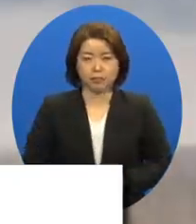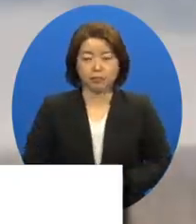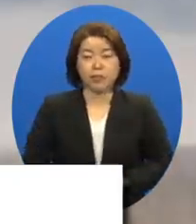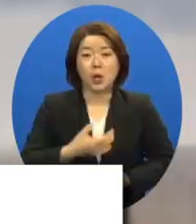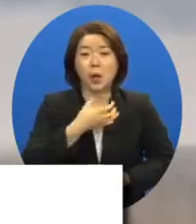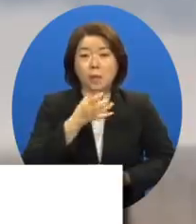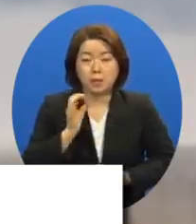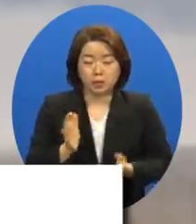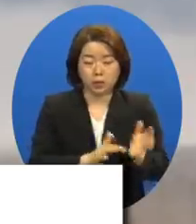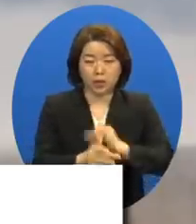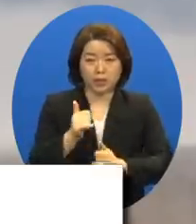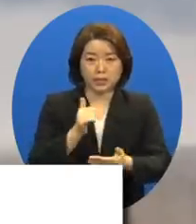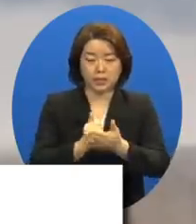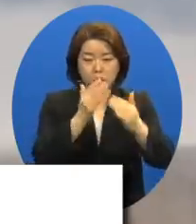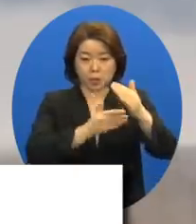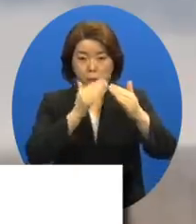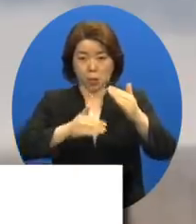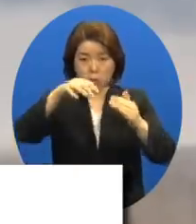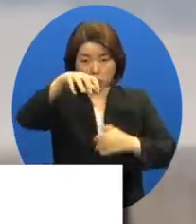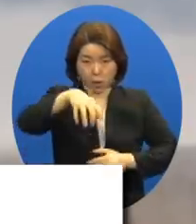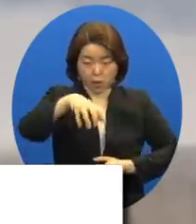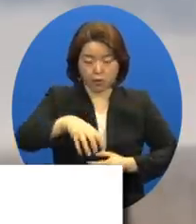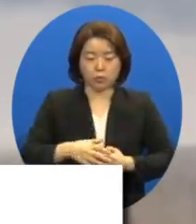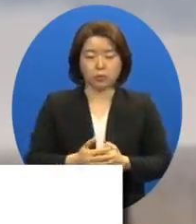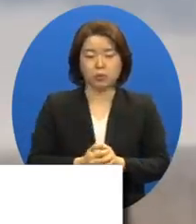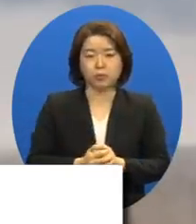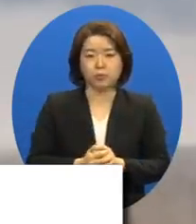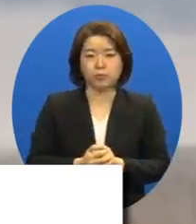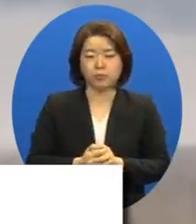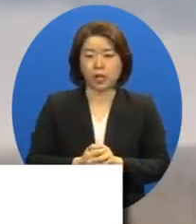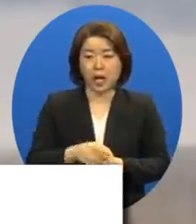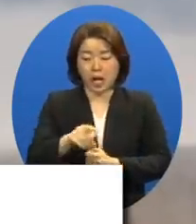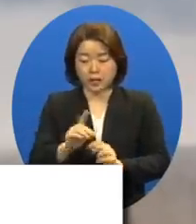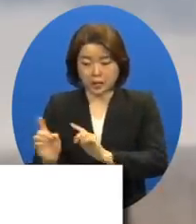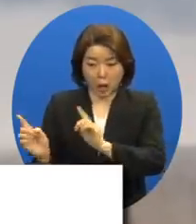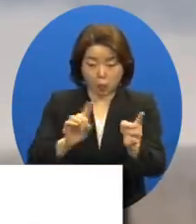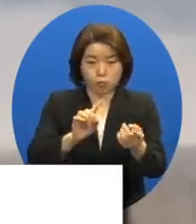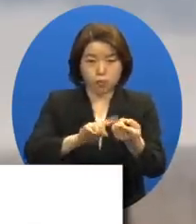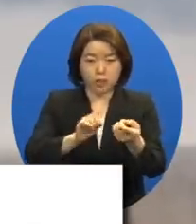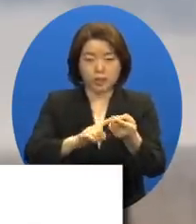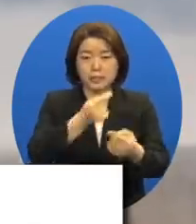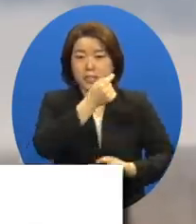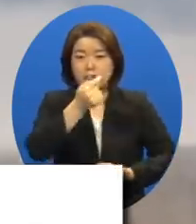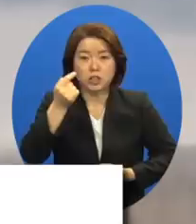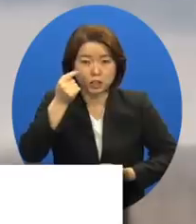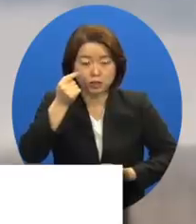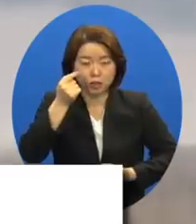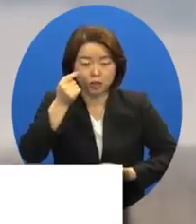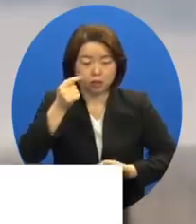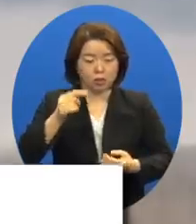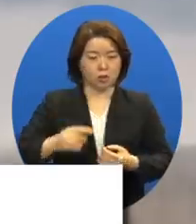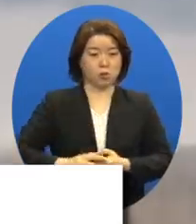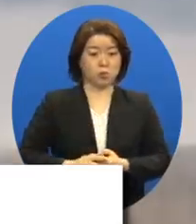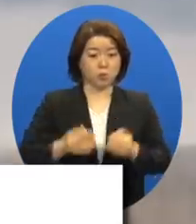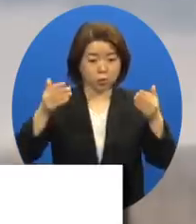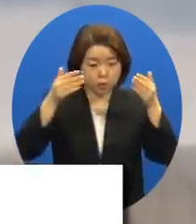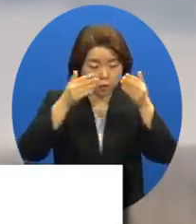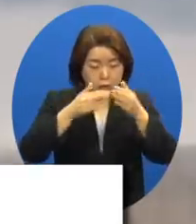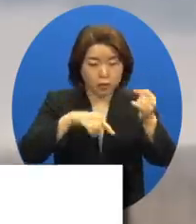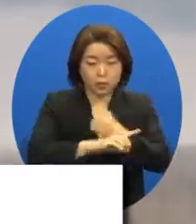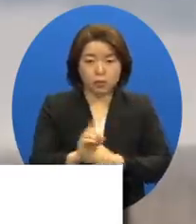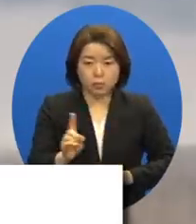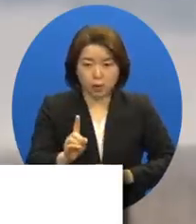베드로가 예수님을 공개적으로 부 부활을 증거 해 따는 것에 대해서 우리가 주목하는 이유는 그것은 바로